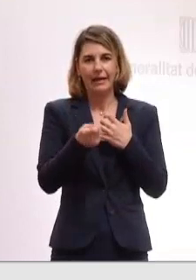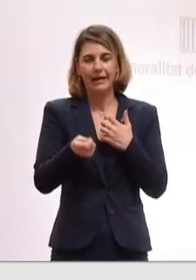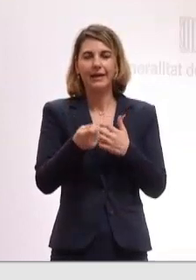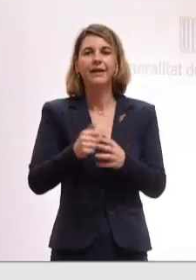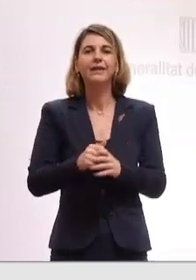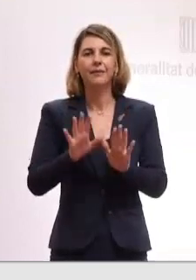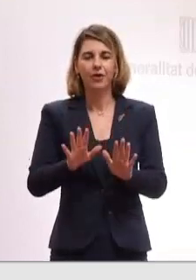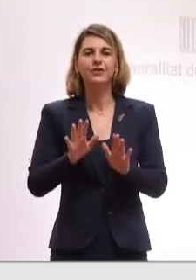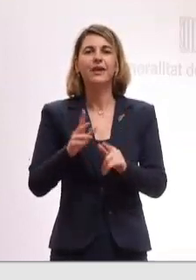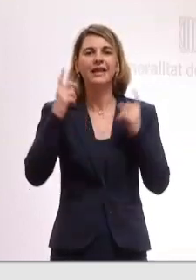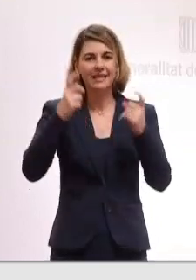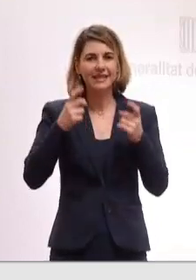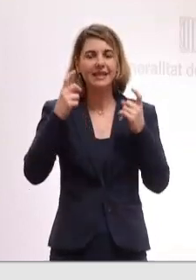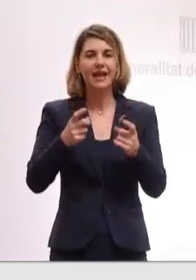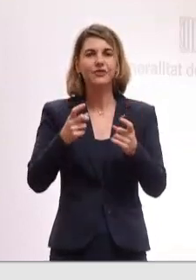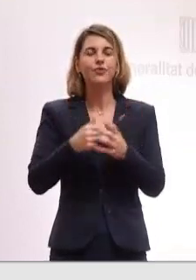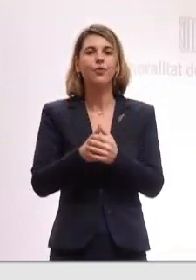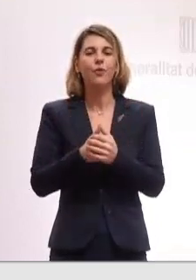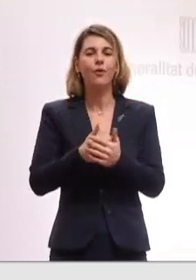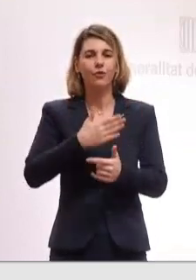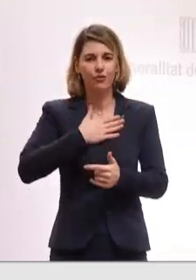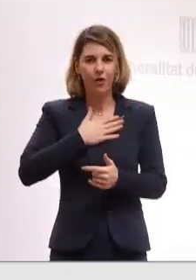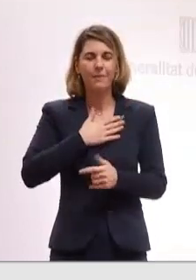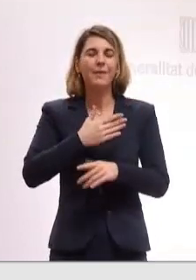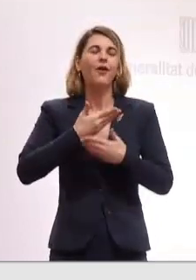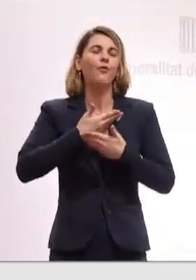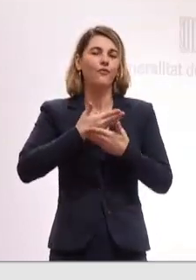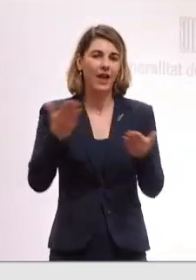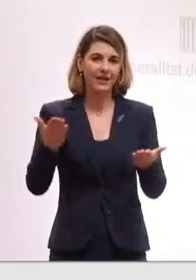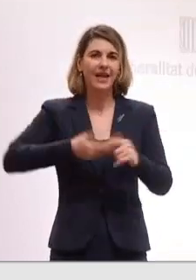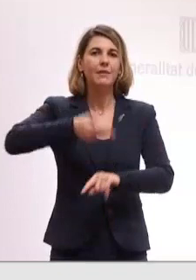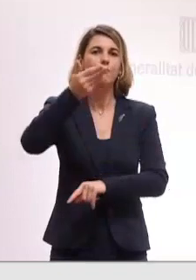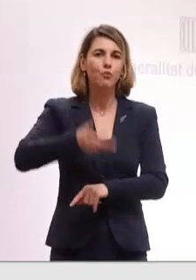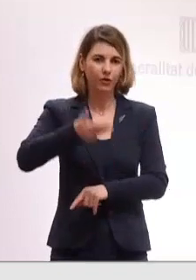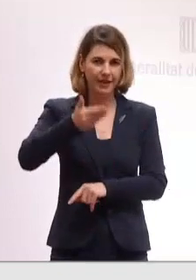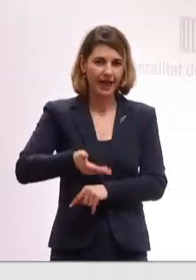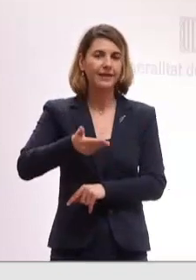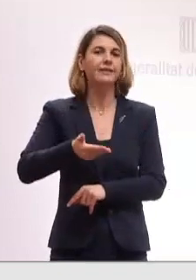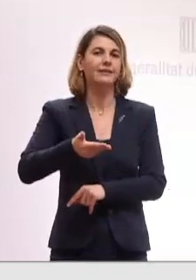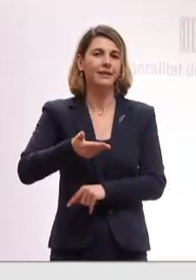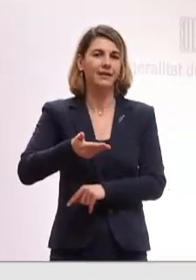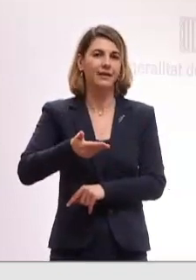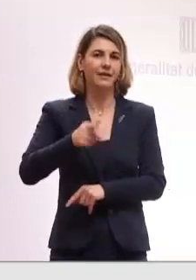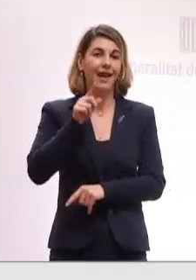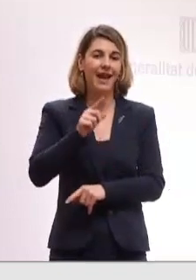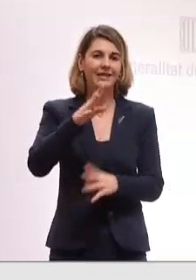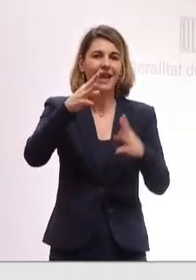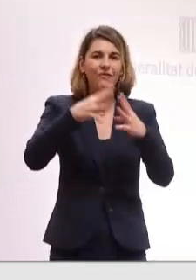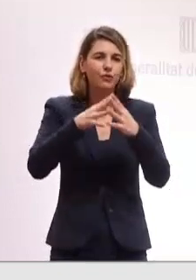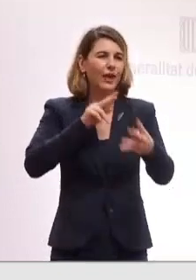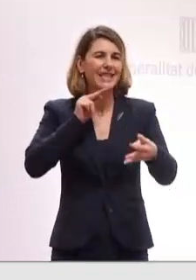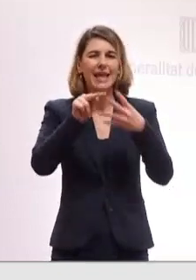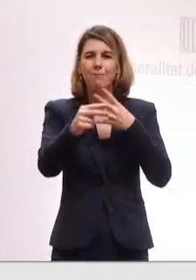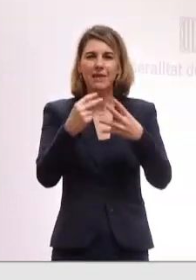excessivament. Insisteixo en la meva confiança en la importància d'aquesta infraestructura